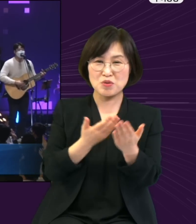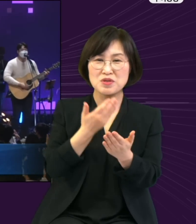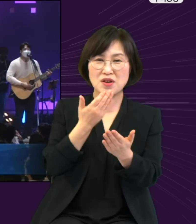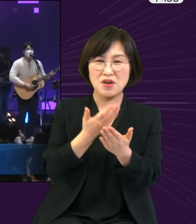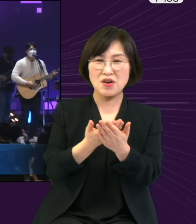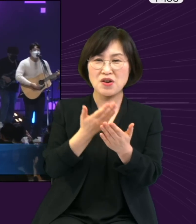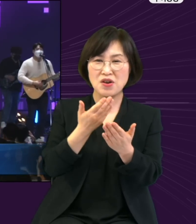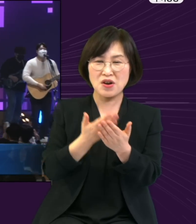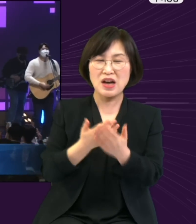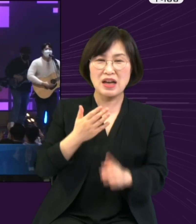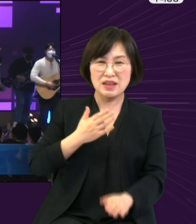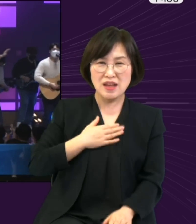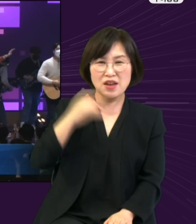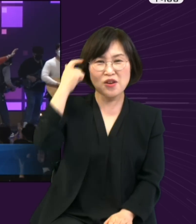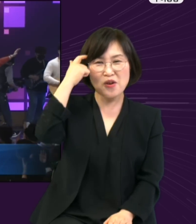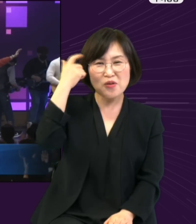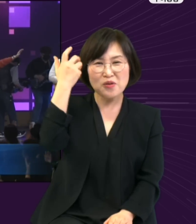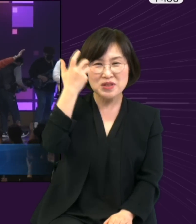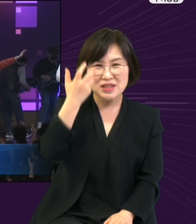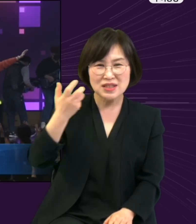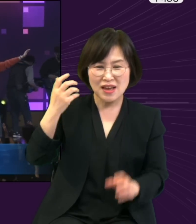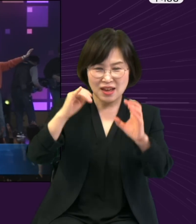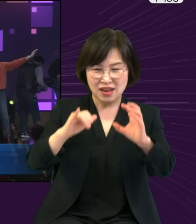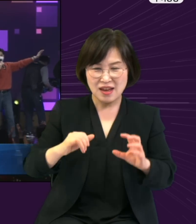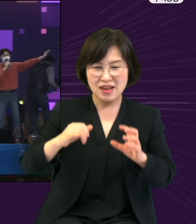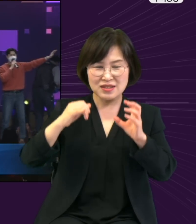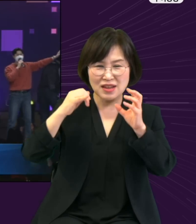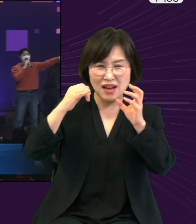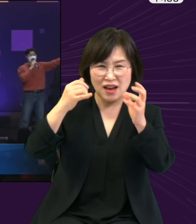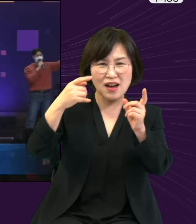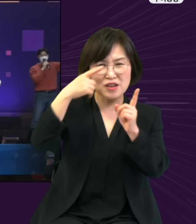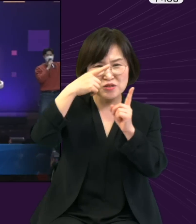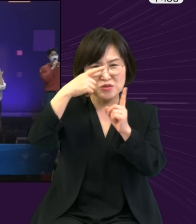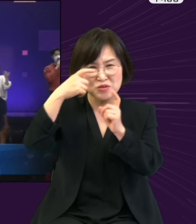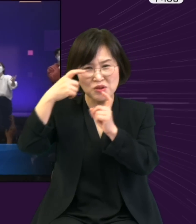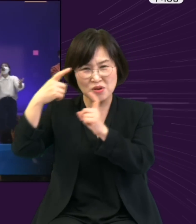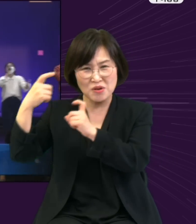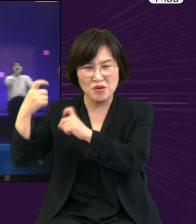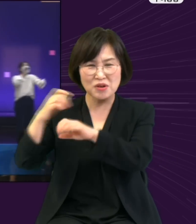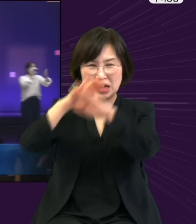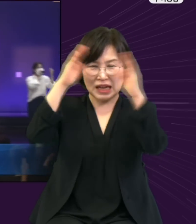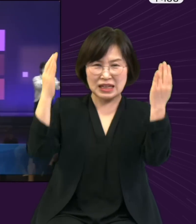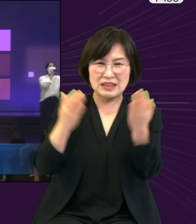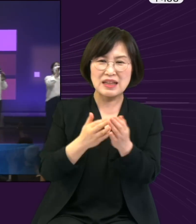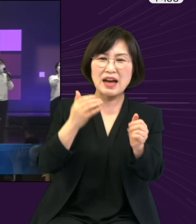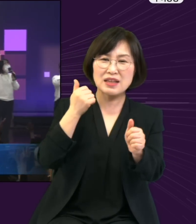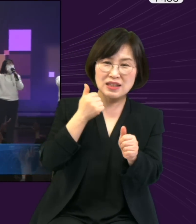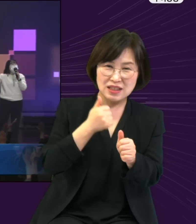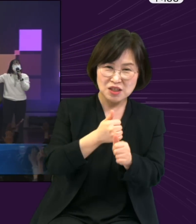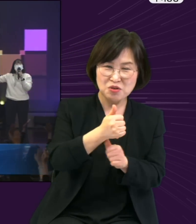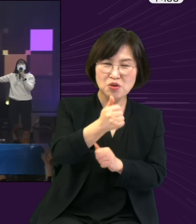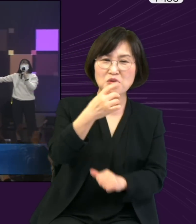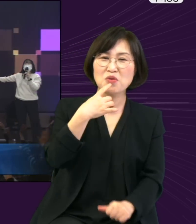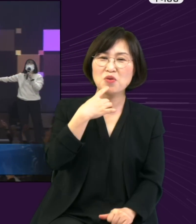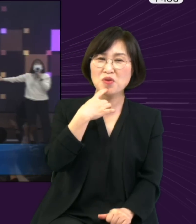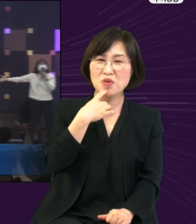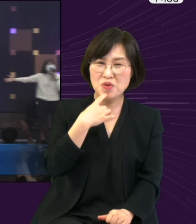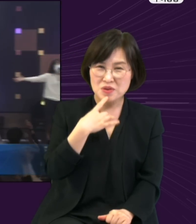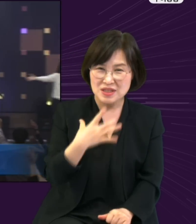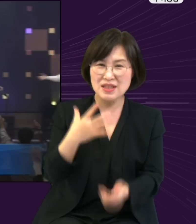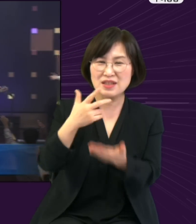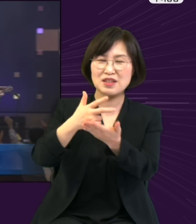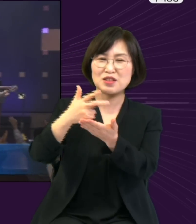채우소서 내 영혼이 세상 유혹 다 이기고